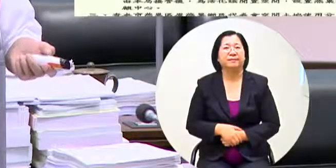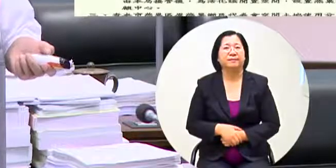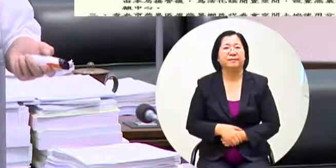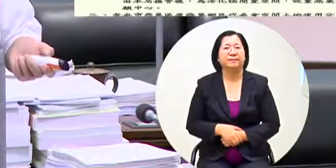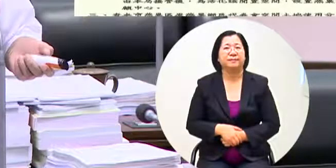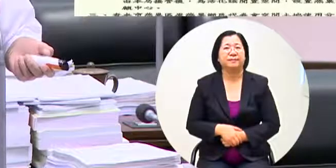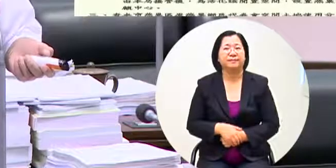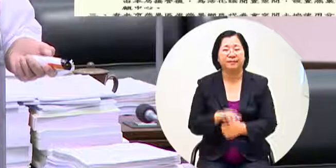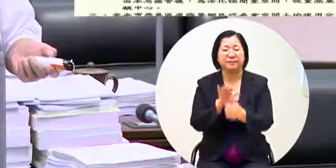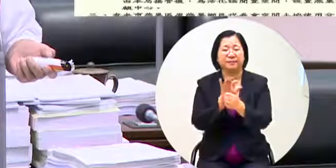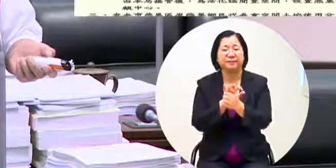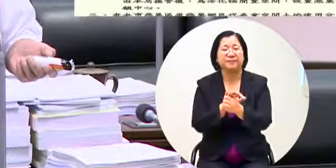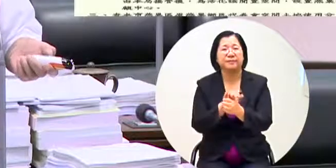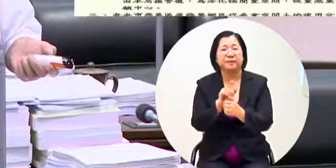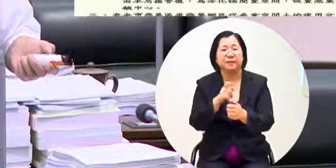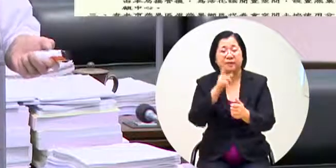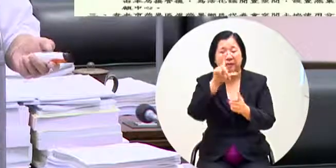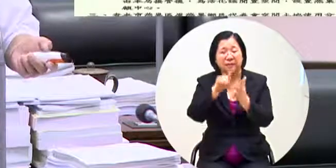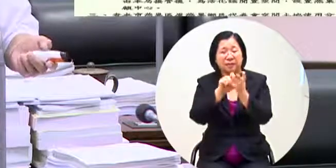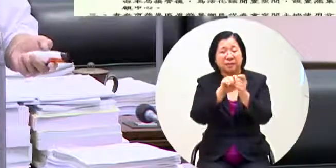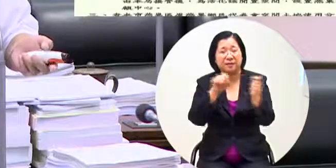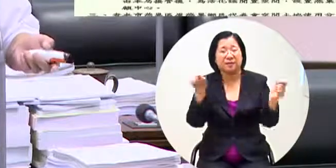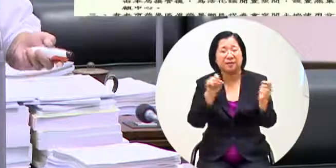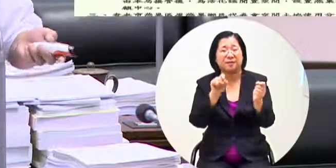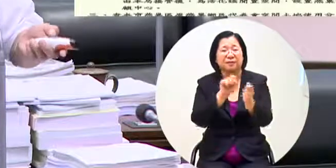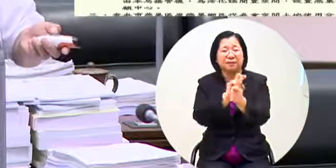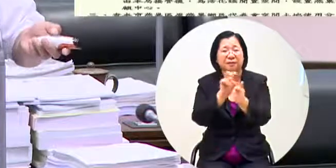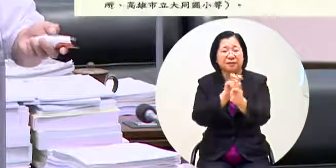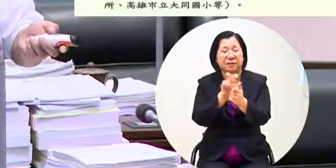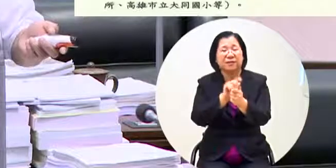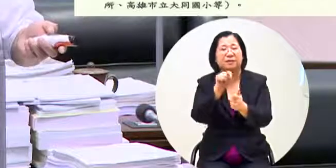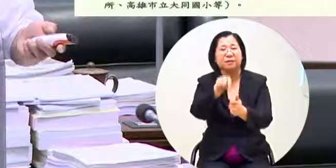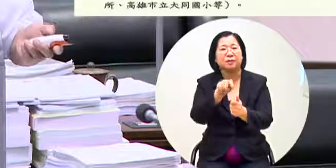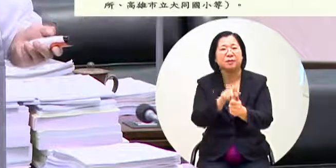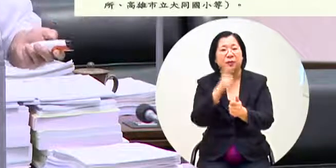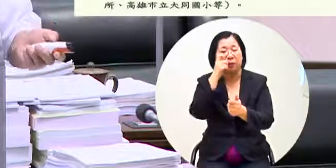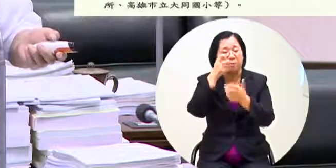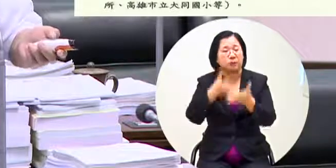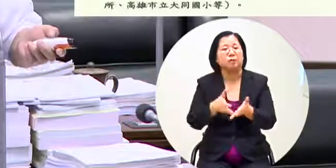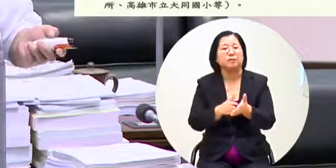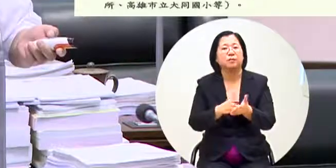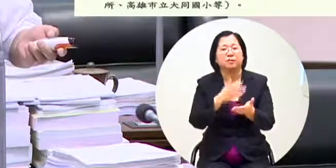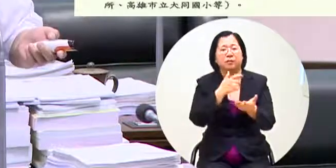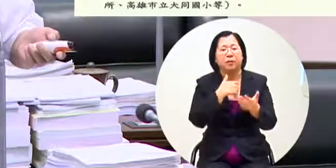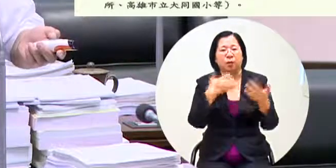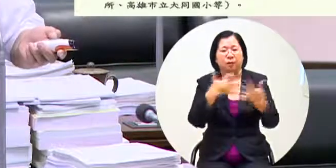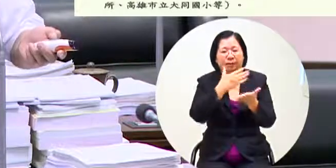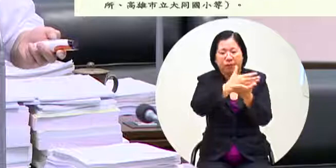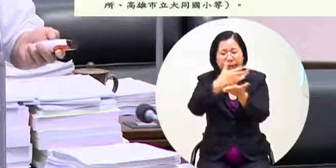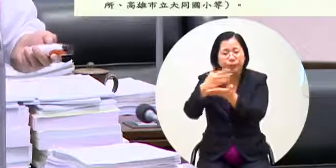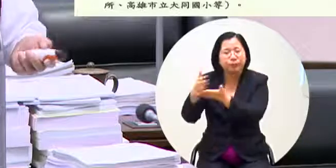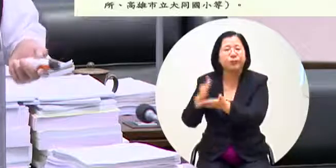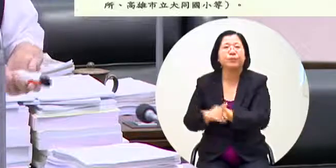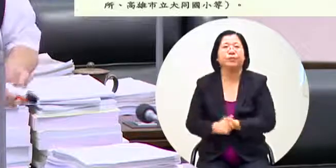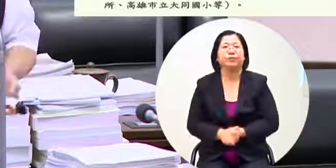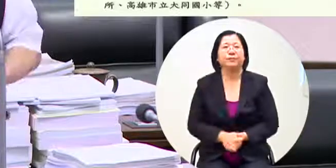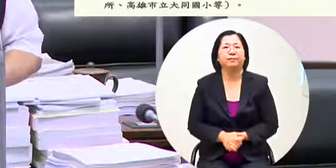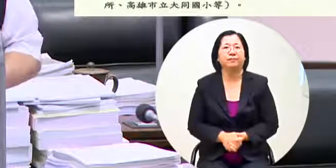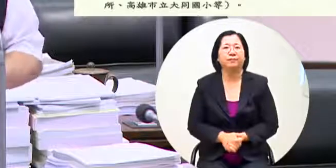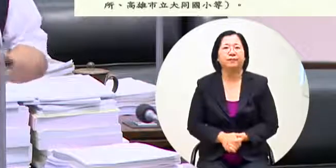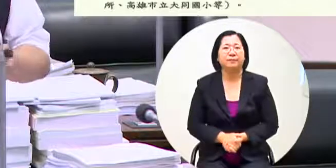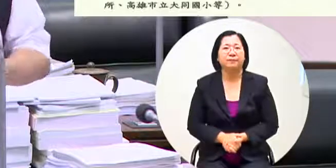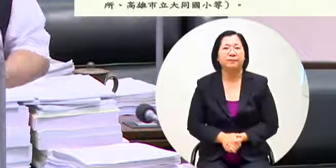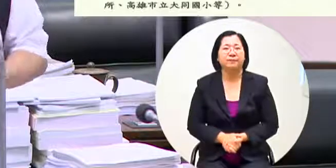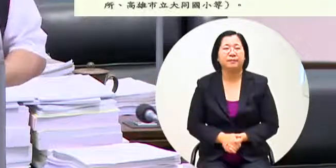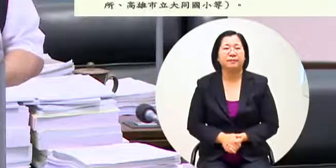视，所以克服真济诶即个问题，啊，互伊会当吼即个吼，即目前主管